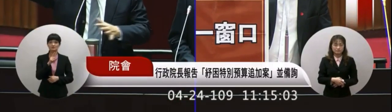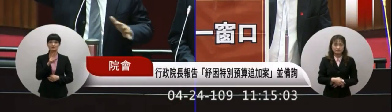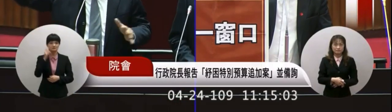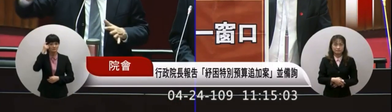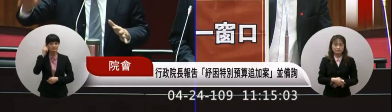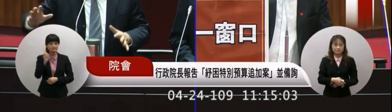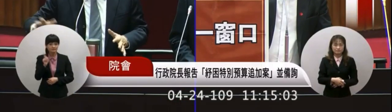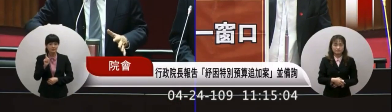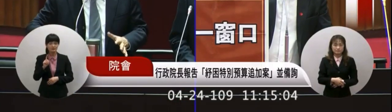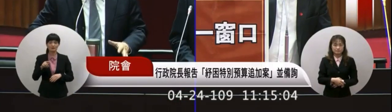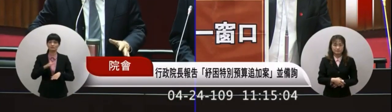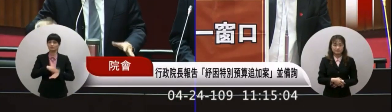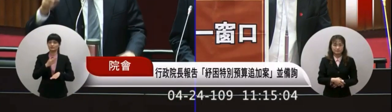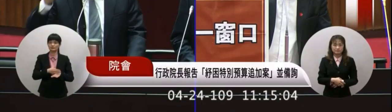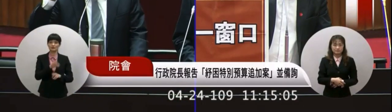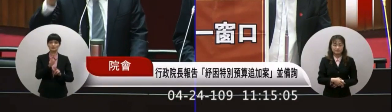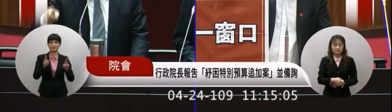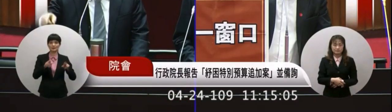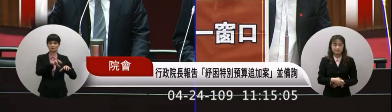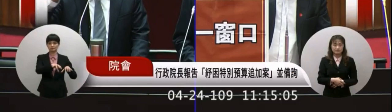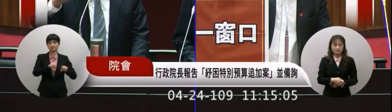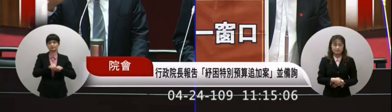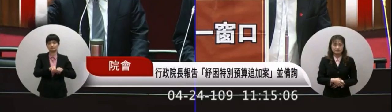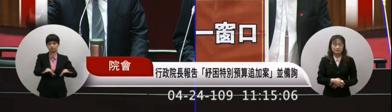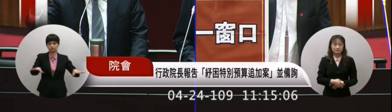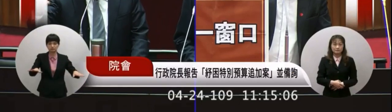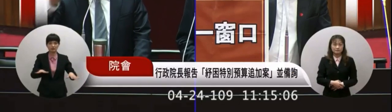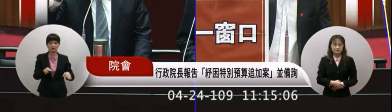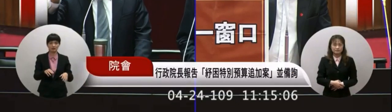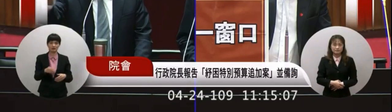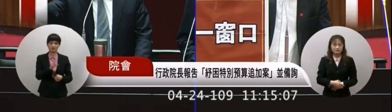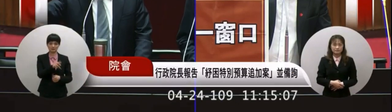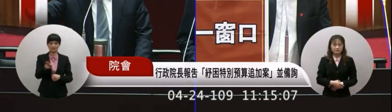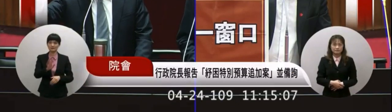啊，几啊种安尼去啦吼，所以唔只防疫